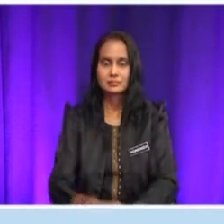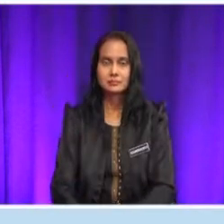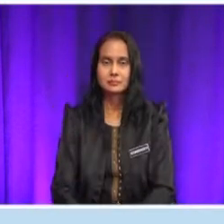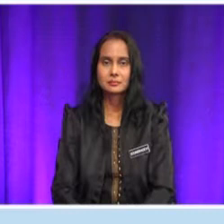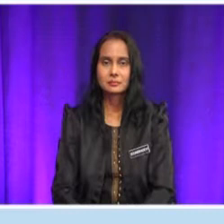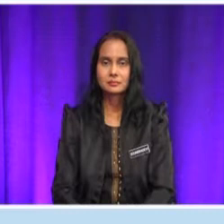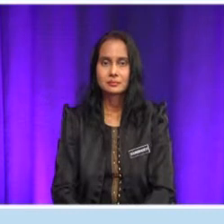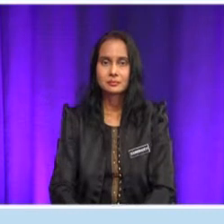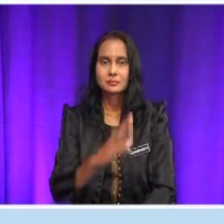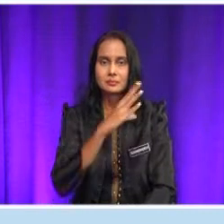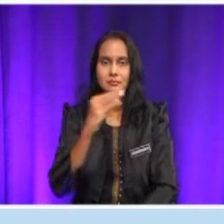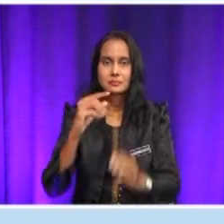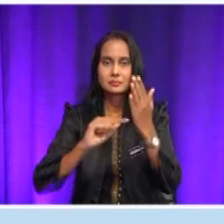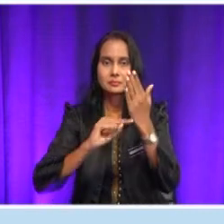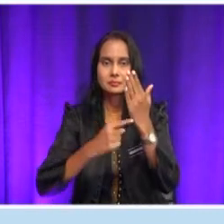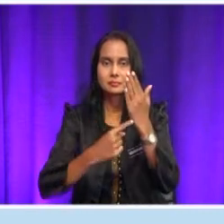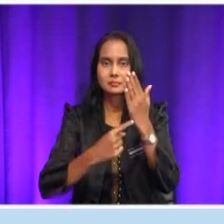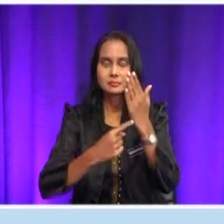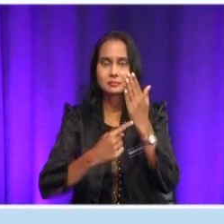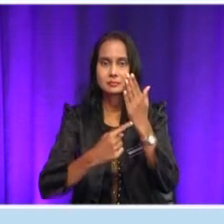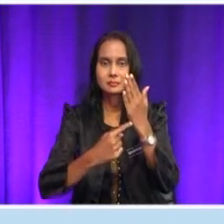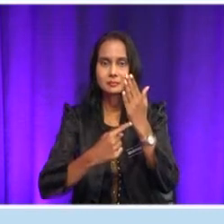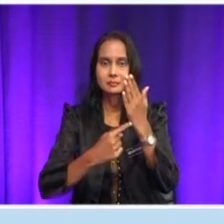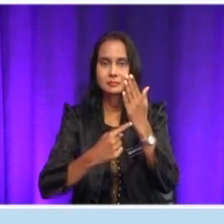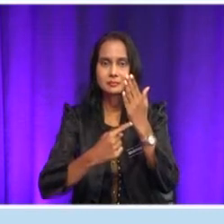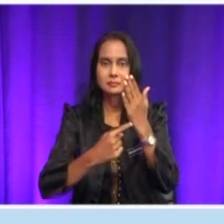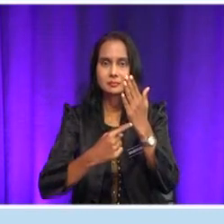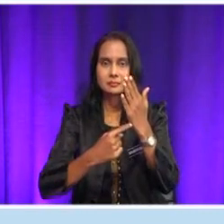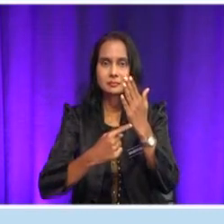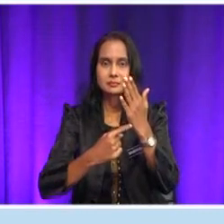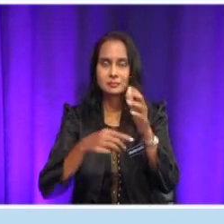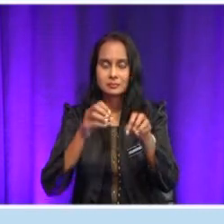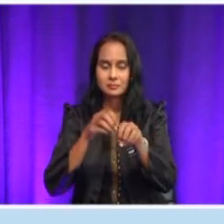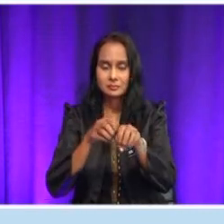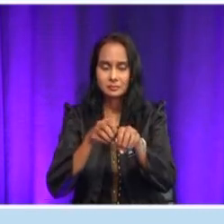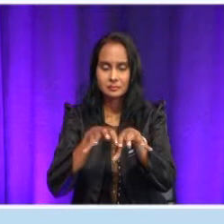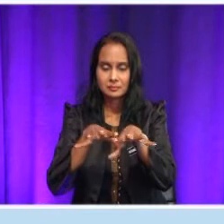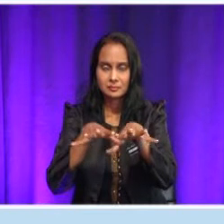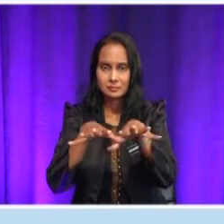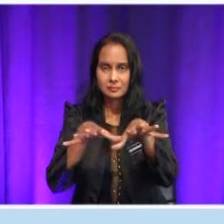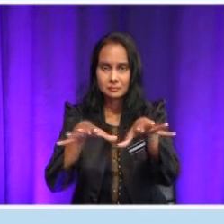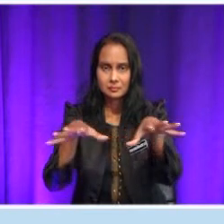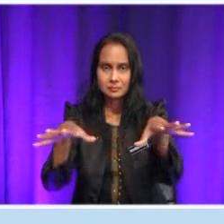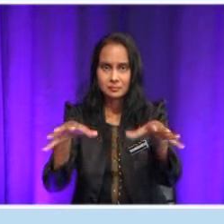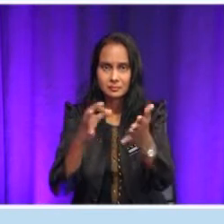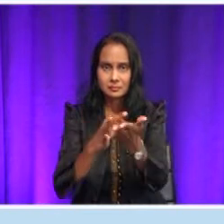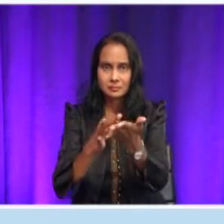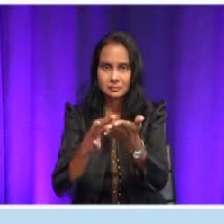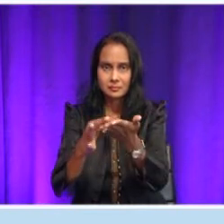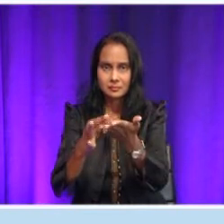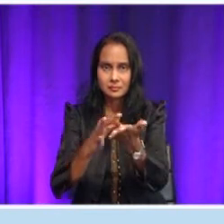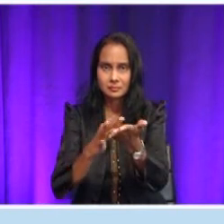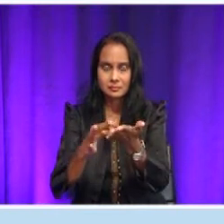dan dianya bermula daripada percambahan biji benih itu pertumbuhan